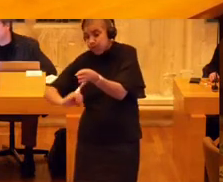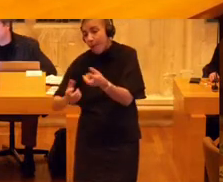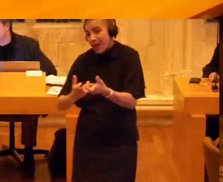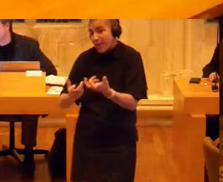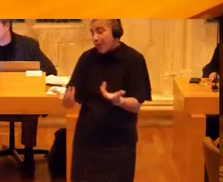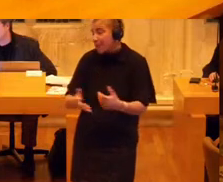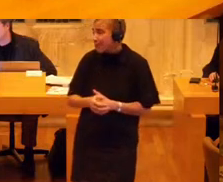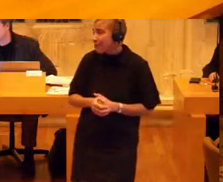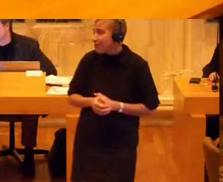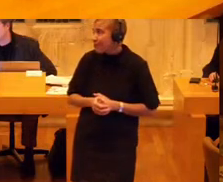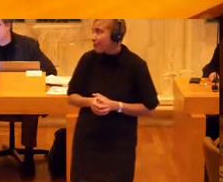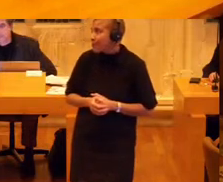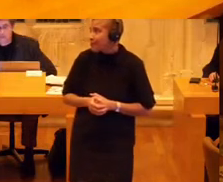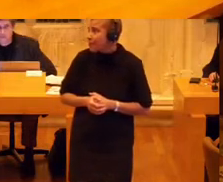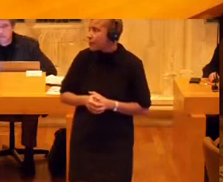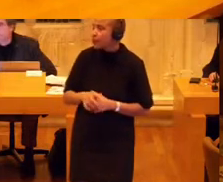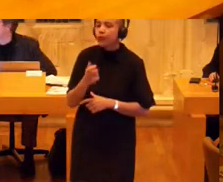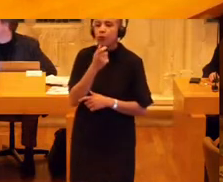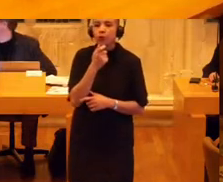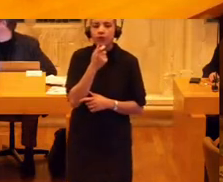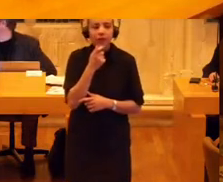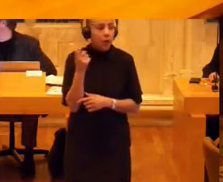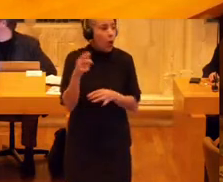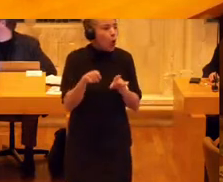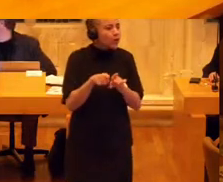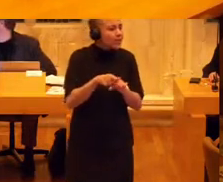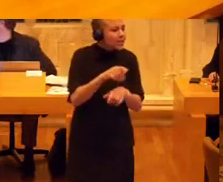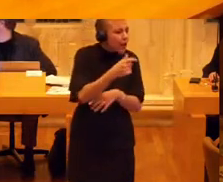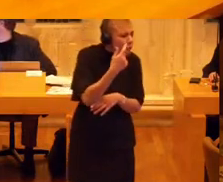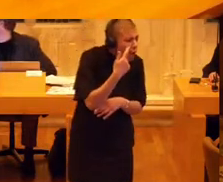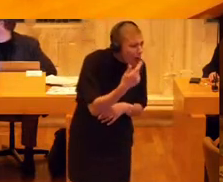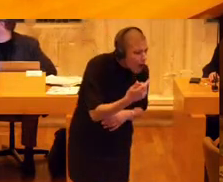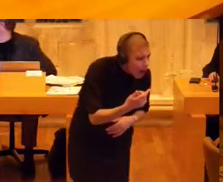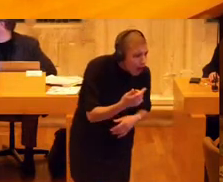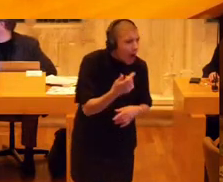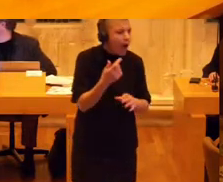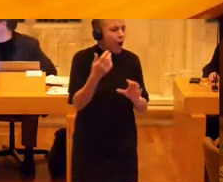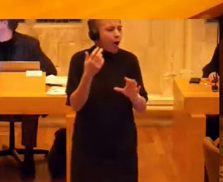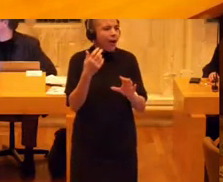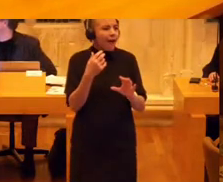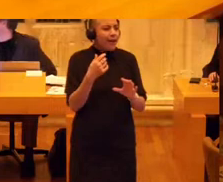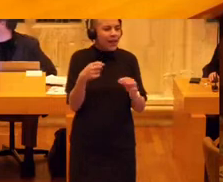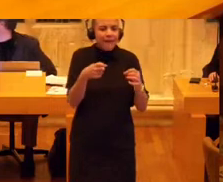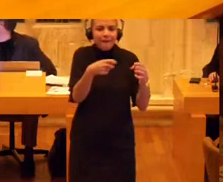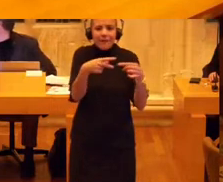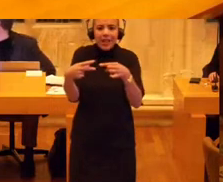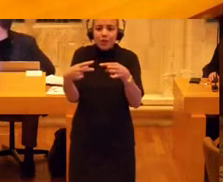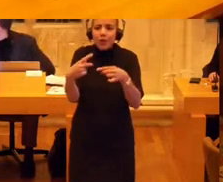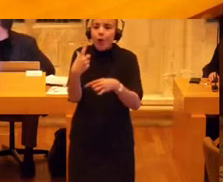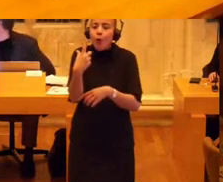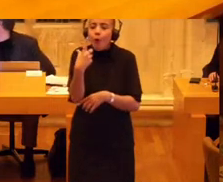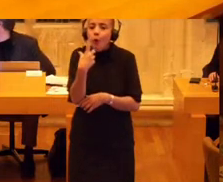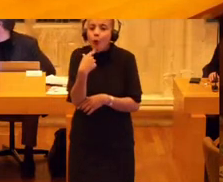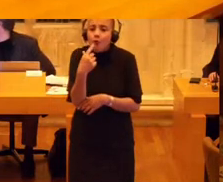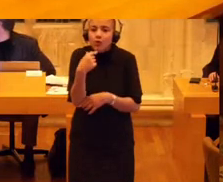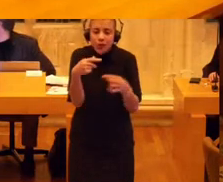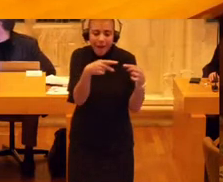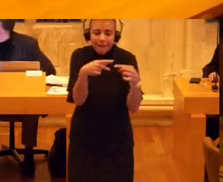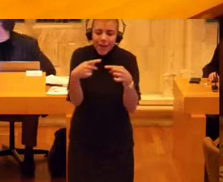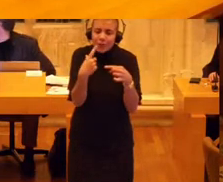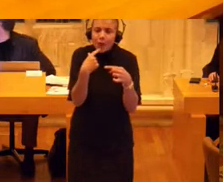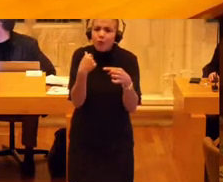à un moment où, vous le voyez, la petite flèche rouge l'indique, on déplace les réseaux pour planter des arbres. Ouais. Parce que là, on a toute la